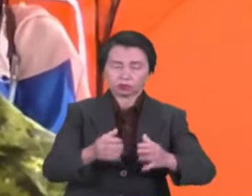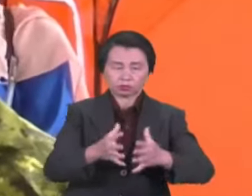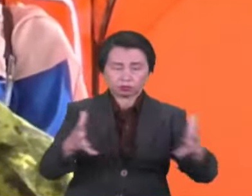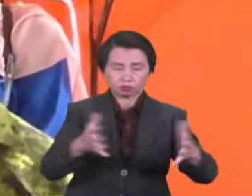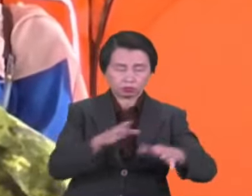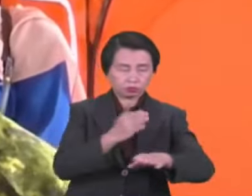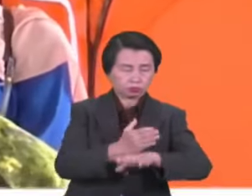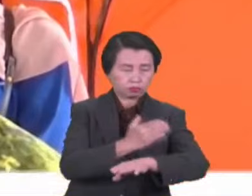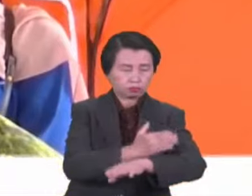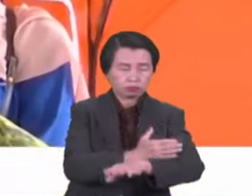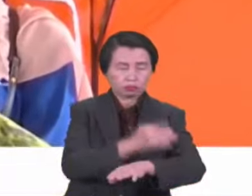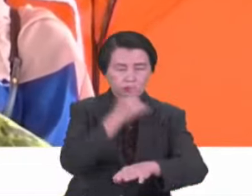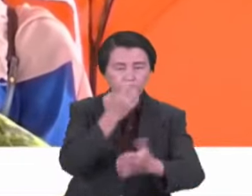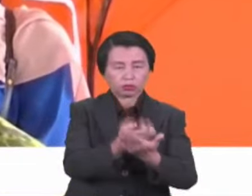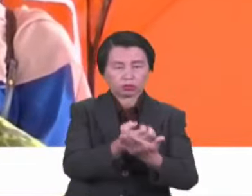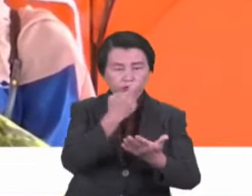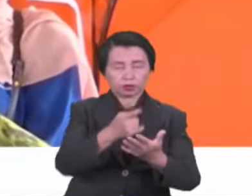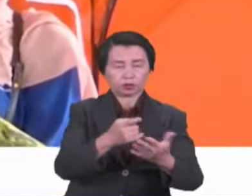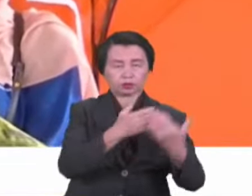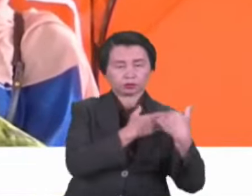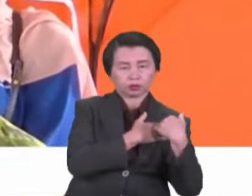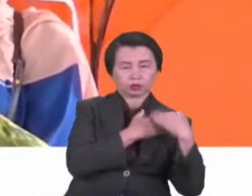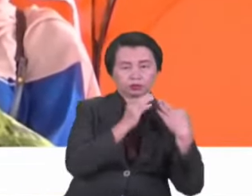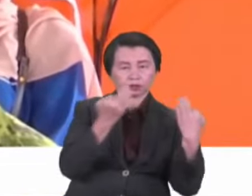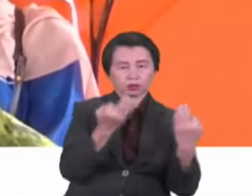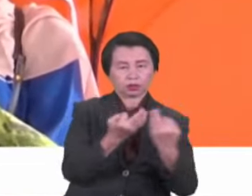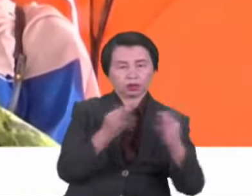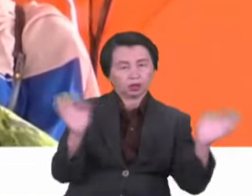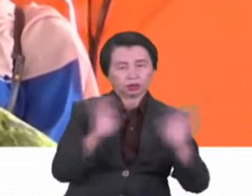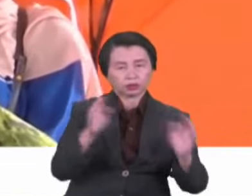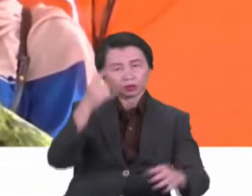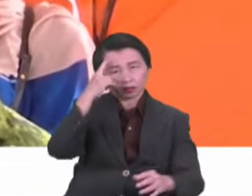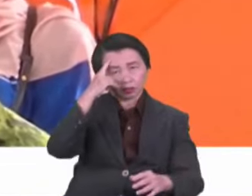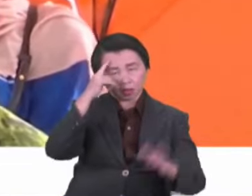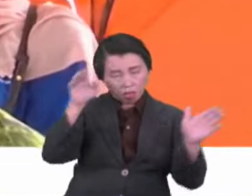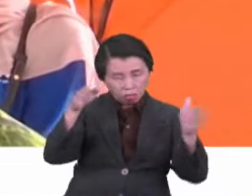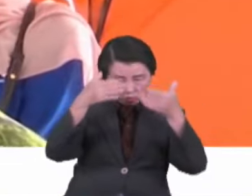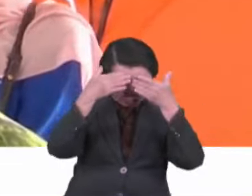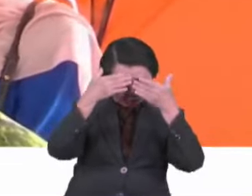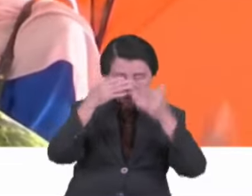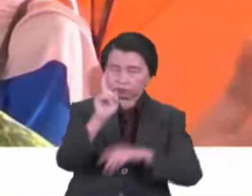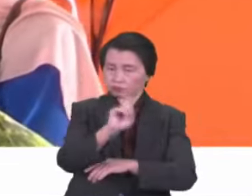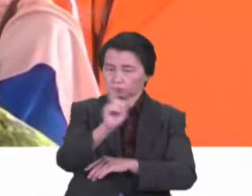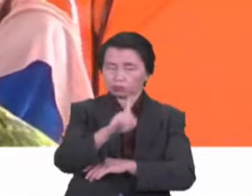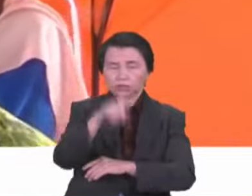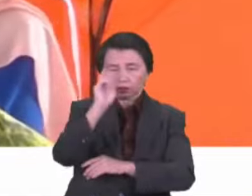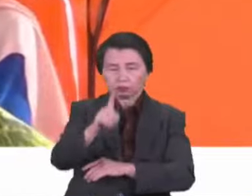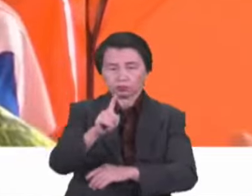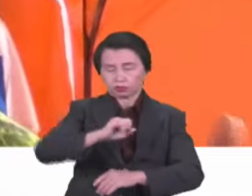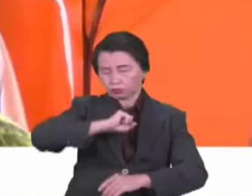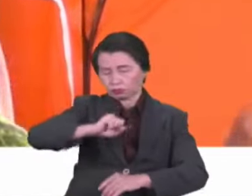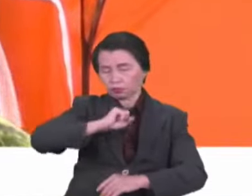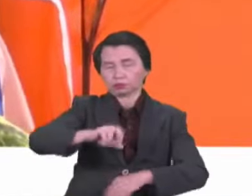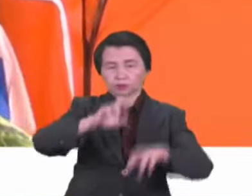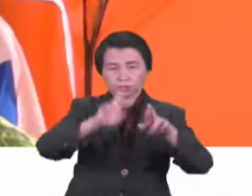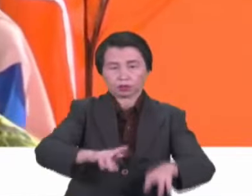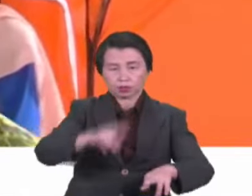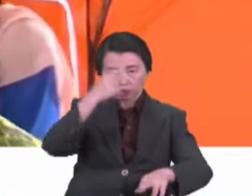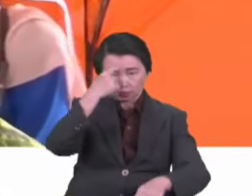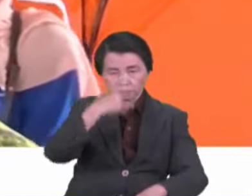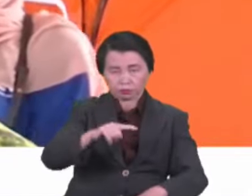untuk menyara keluarga dia. Jadi kita jangan memandulkan pemikiran rakyat. Kita teruskan perjuangan rakyat ini untuk